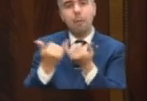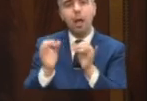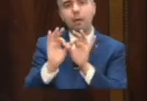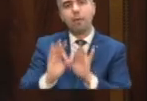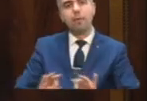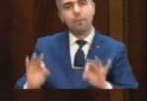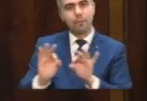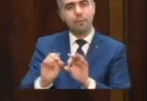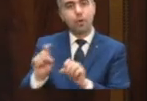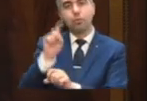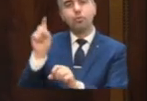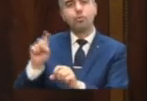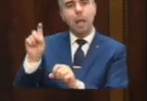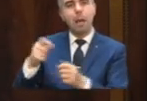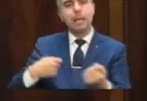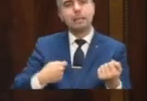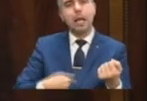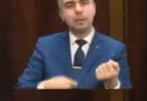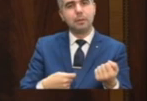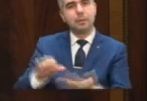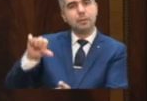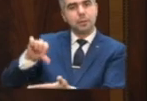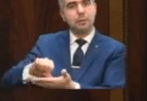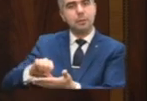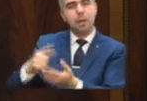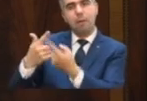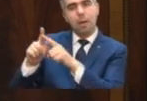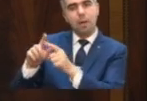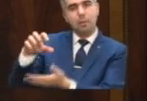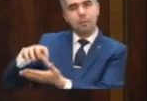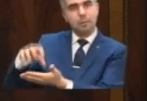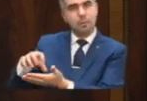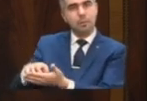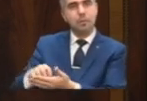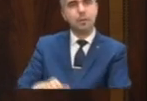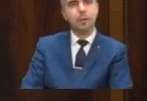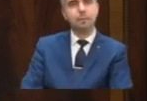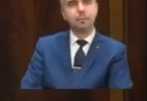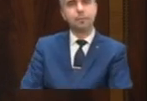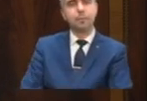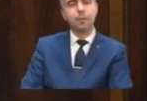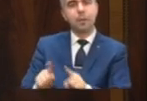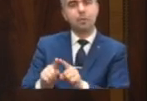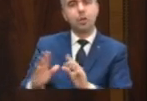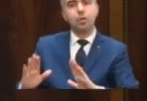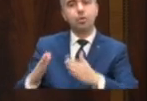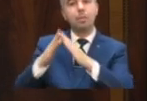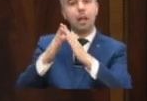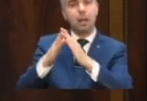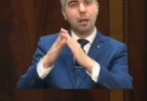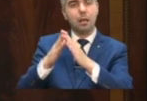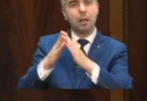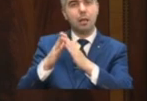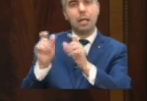بعض الجماعات مثلا قديم السطات مثلا جماعه مكارطه وجماعه ولاد محمد اغلبيه طبق الطبع ديالها جبالي والسكن